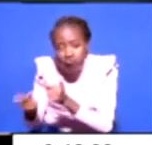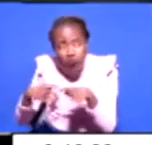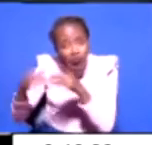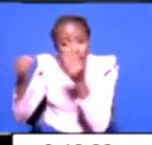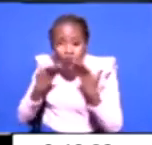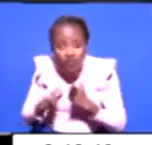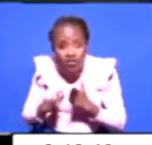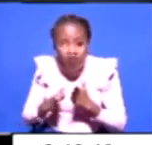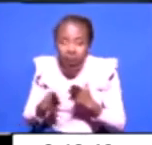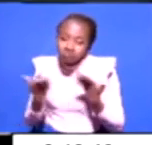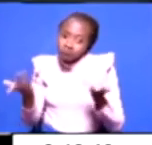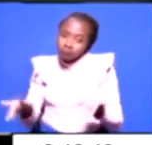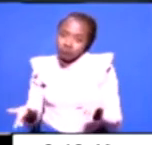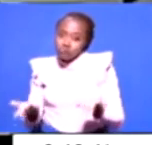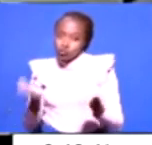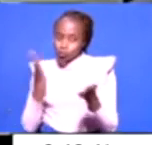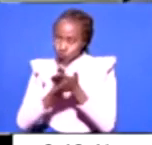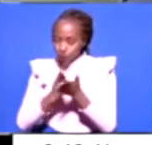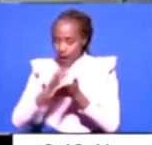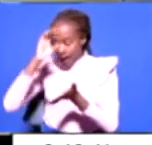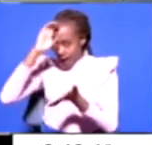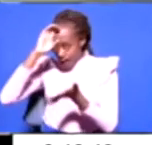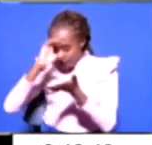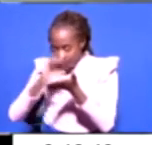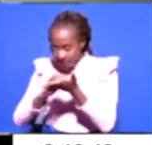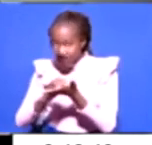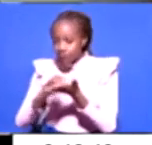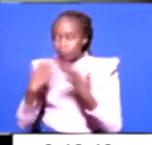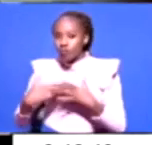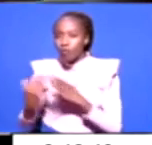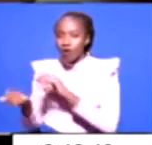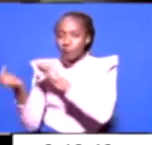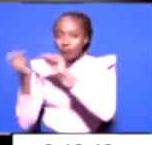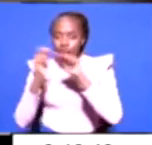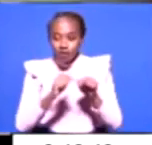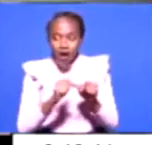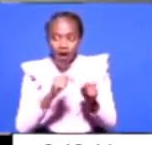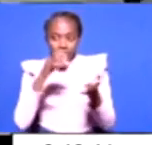kesi zimekuja kwenu. Wengine mpaka wamewaambia kwamba tumekwenda kwenye chama hatujasikizwa.